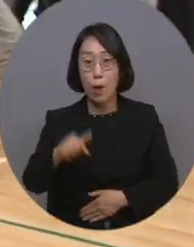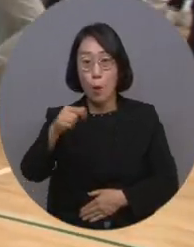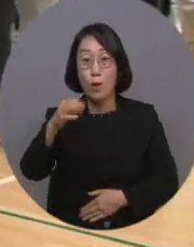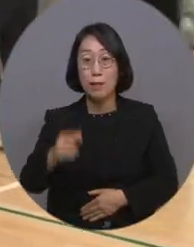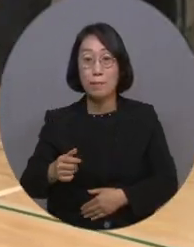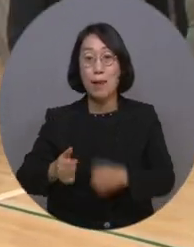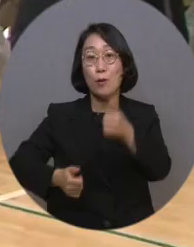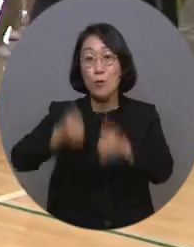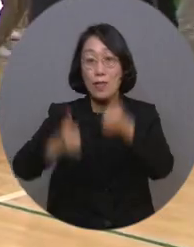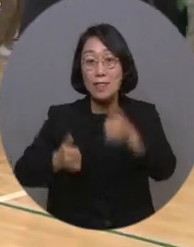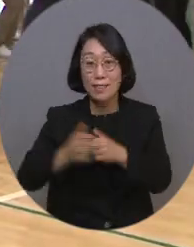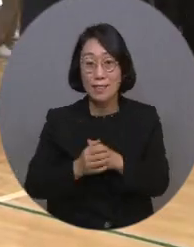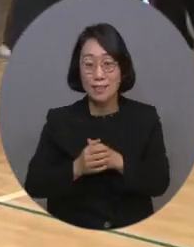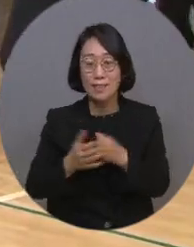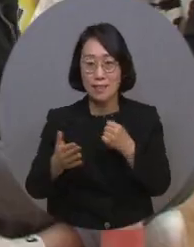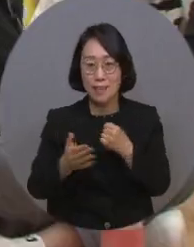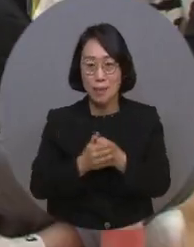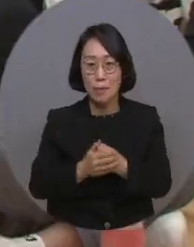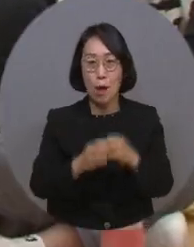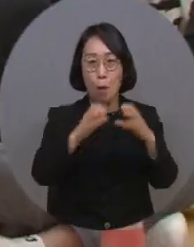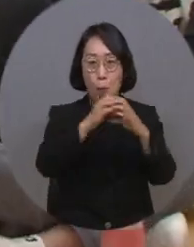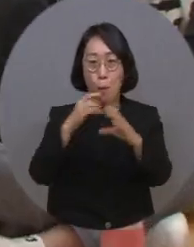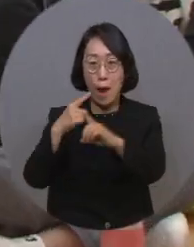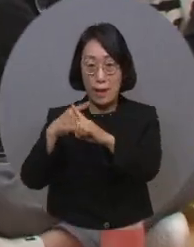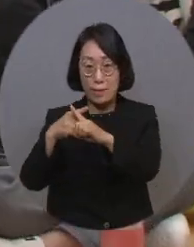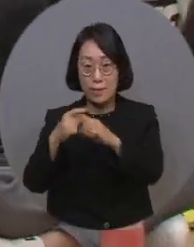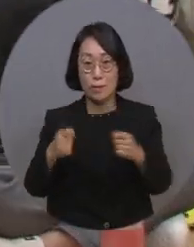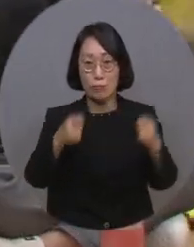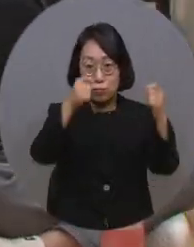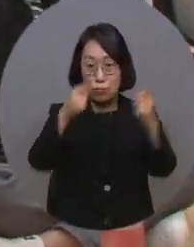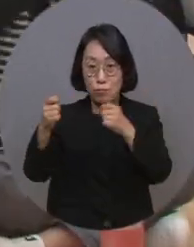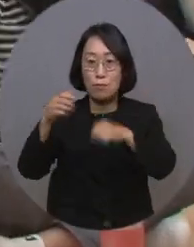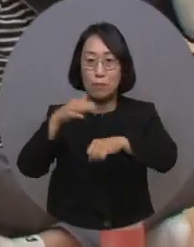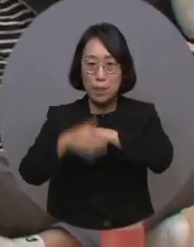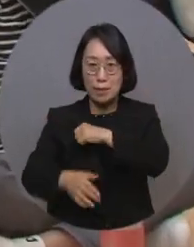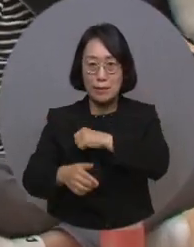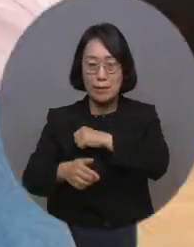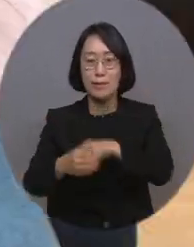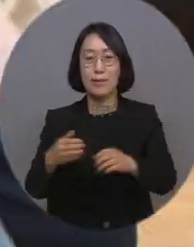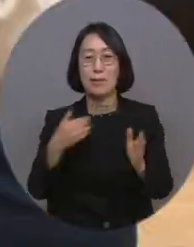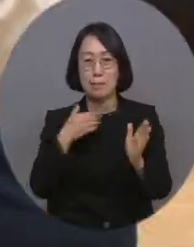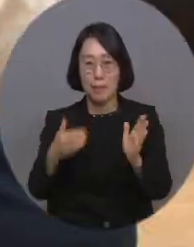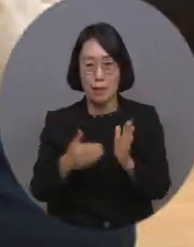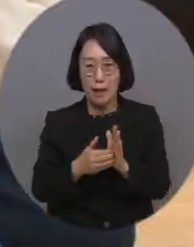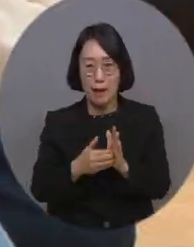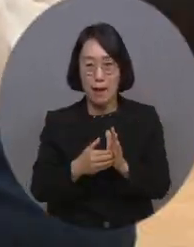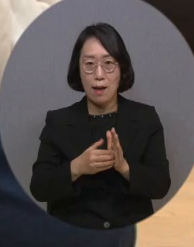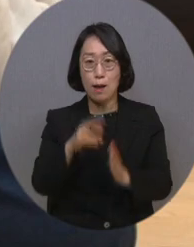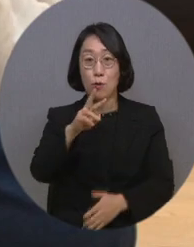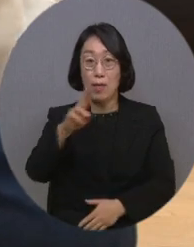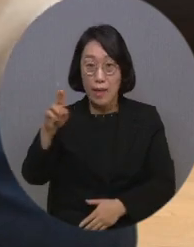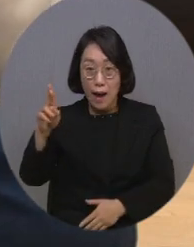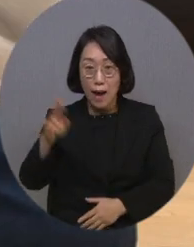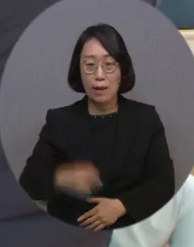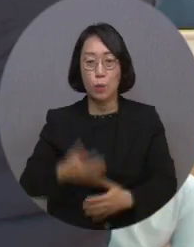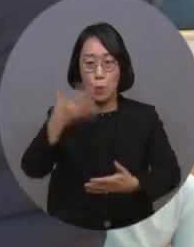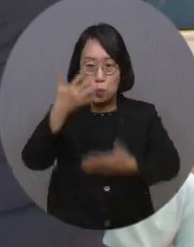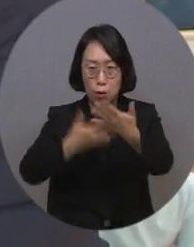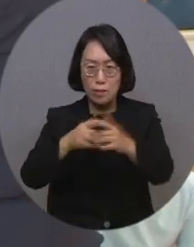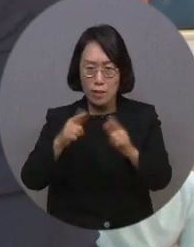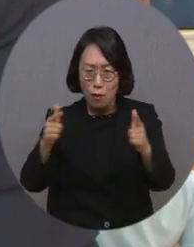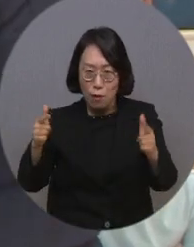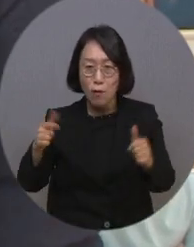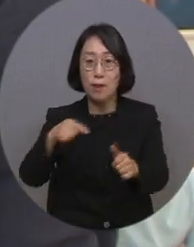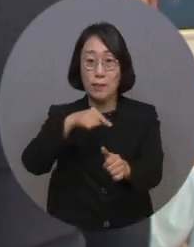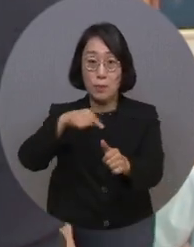골든벨이 이어지면서 학생들이 OX판을 들고 문제를 맞춰 나갑니다. VR 및 시뮬레이터 기반으로 실시된